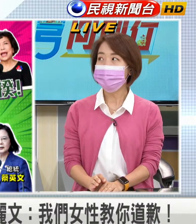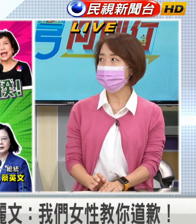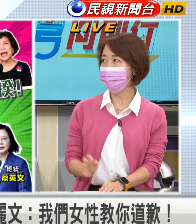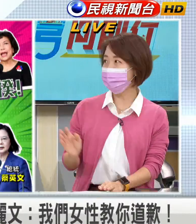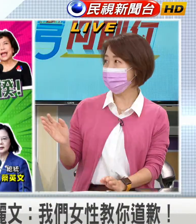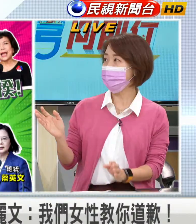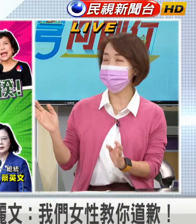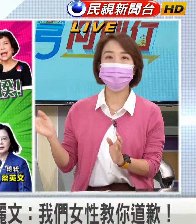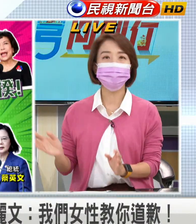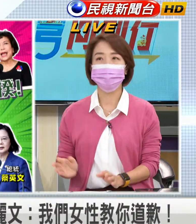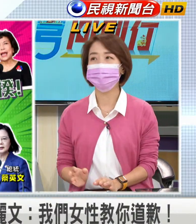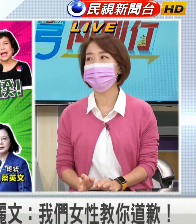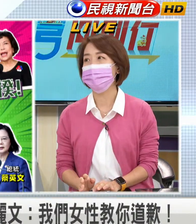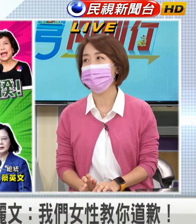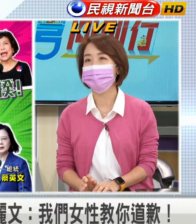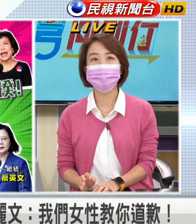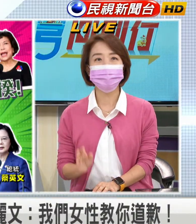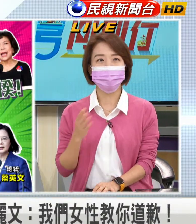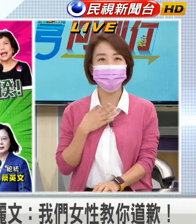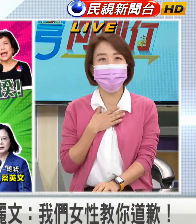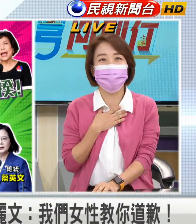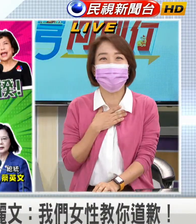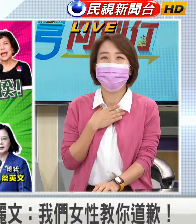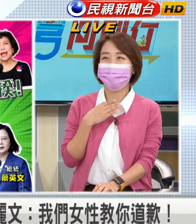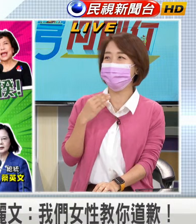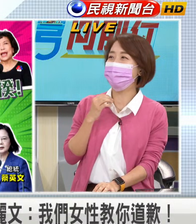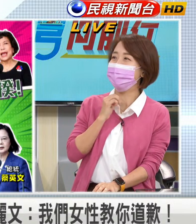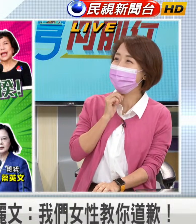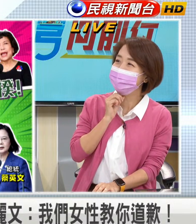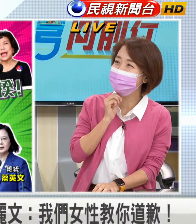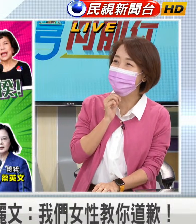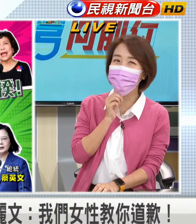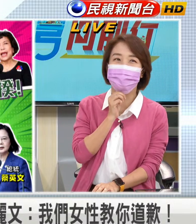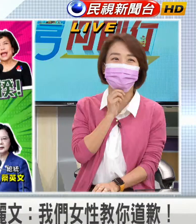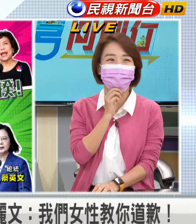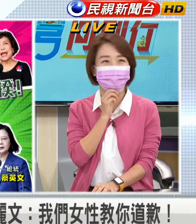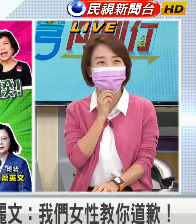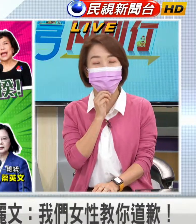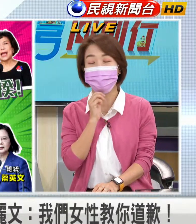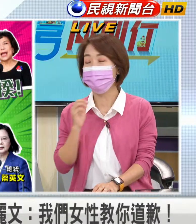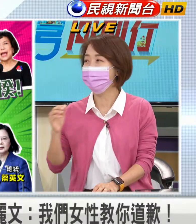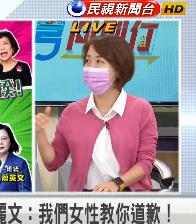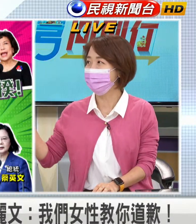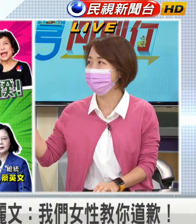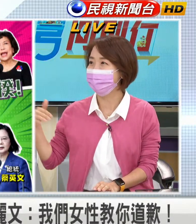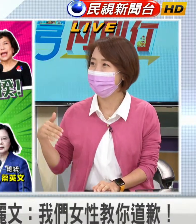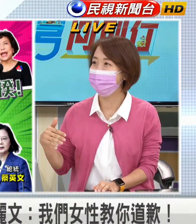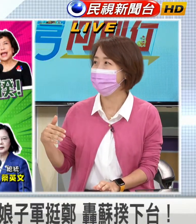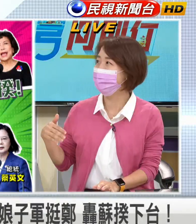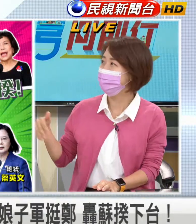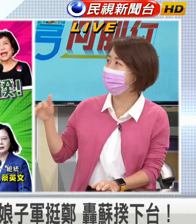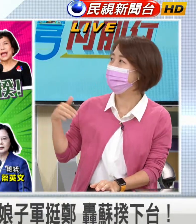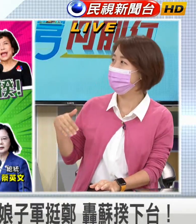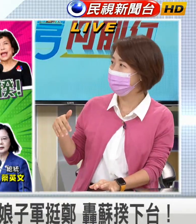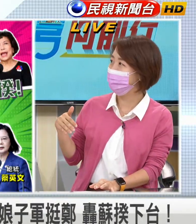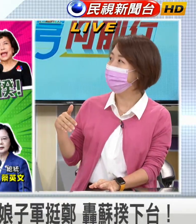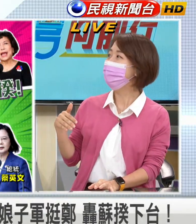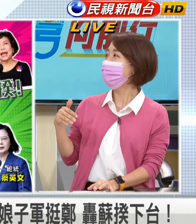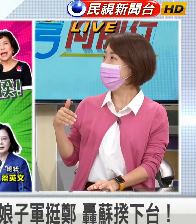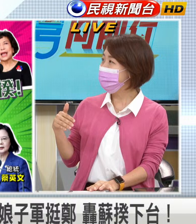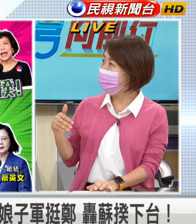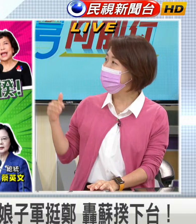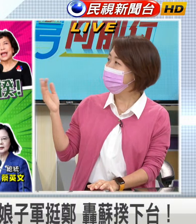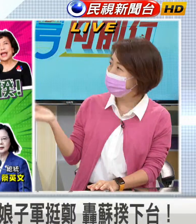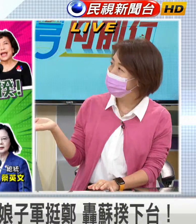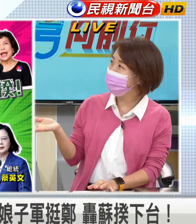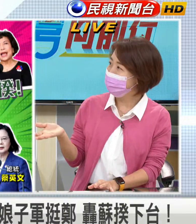觉得所有的女生都被骂，那像我是女生，我要跳出来抗议，因为我不想要跟你站在一起，被列为等号啊，好像画成同一圈。